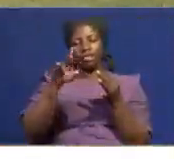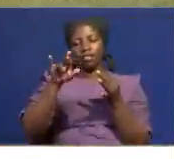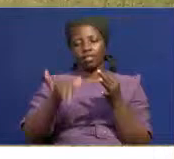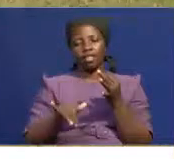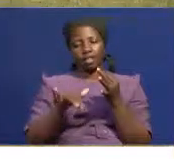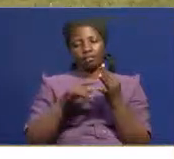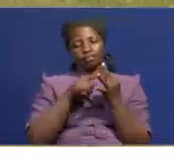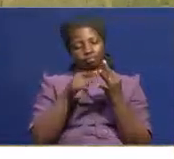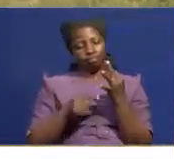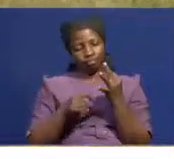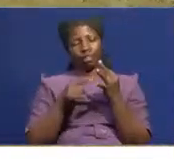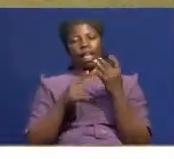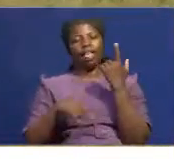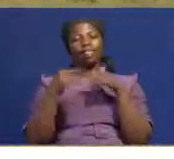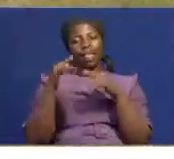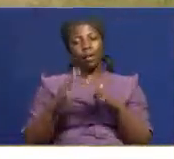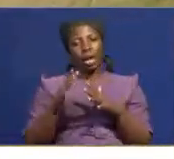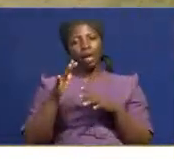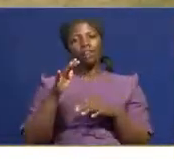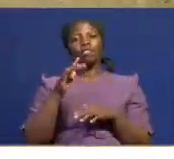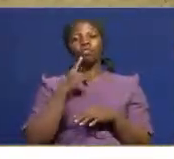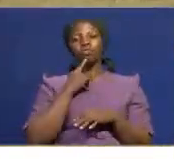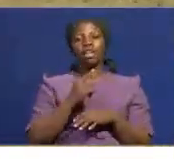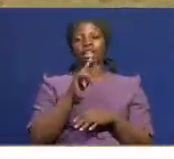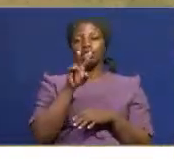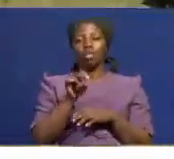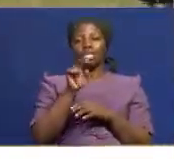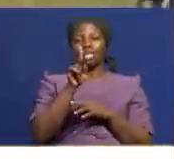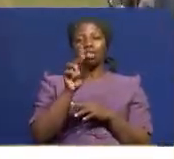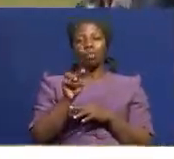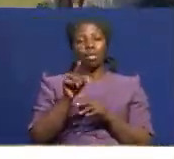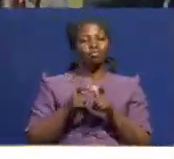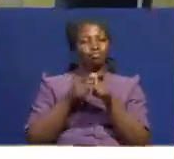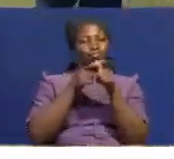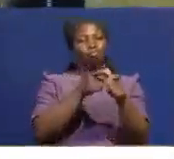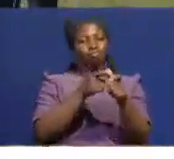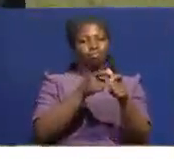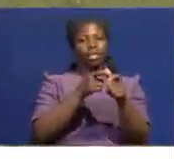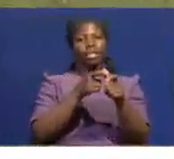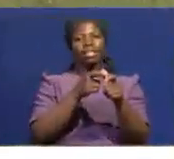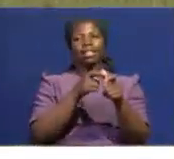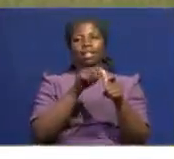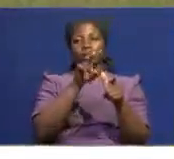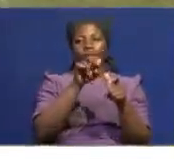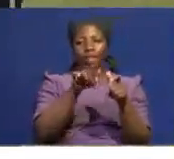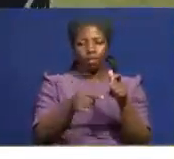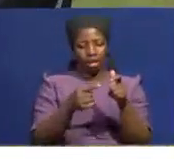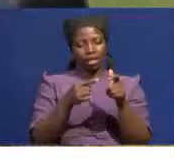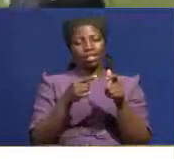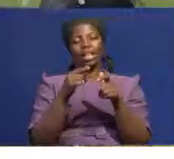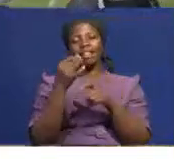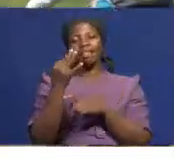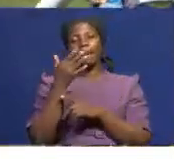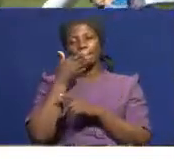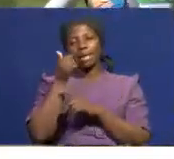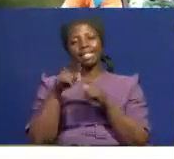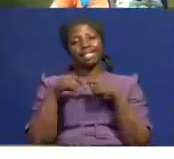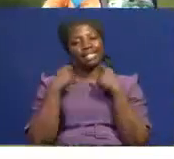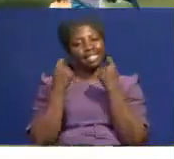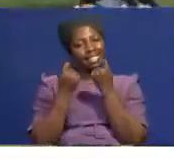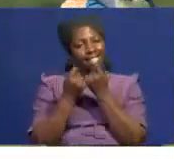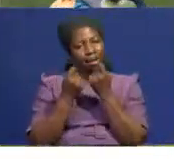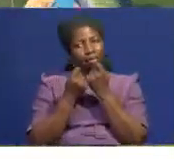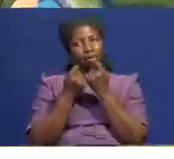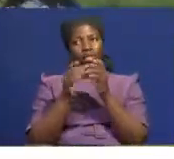tatu mtawalia. Washindi wa shindano la kilomita 120 walipokea zawadi ya shilingi 20,000, huku timu tatu bora